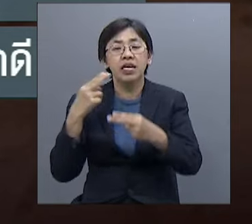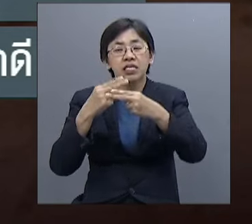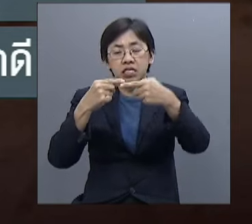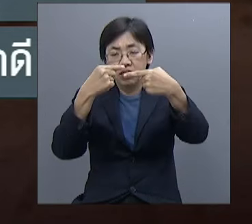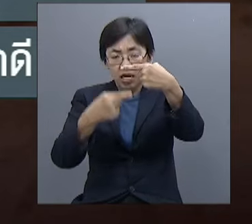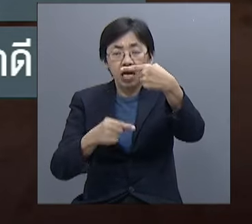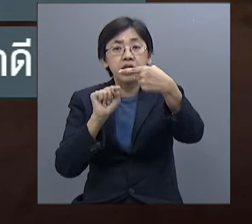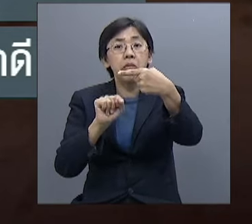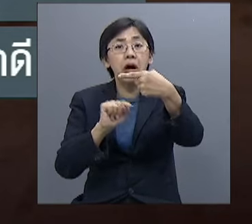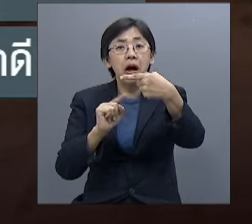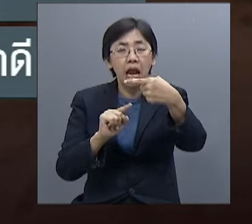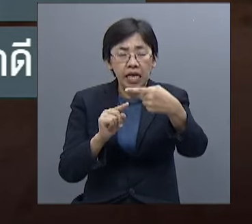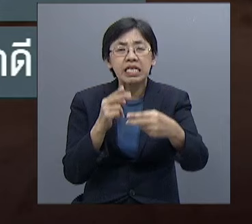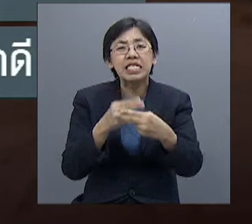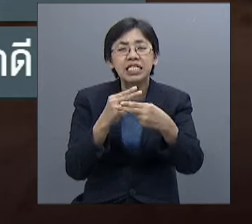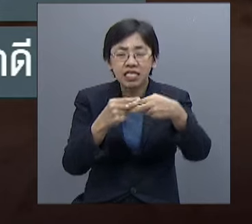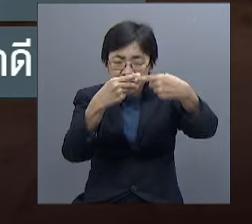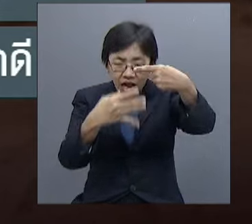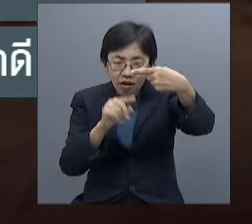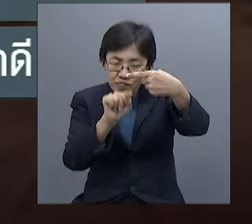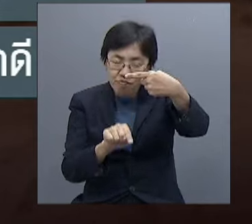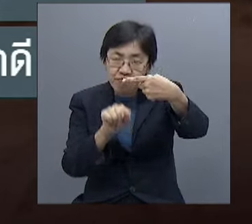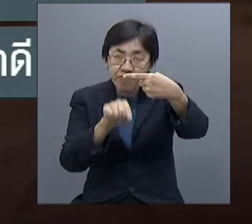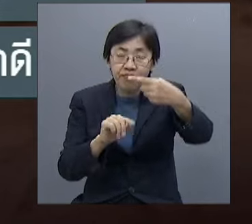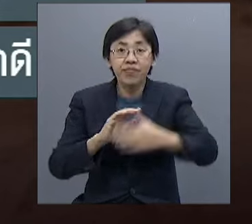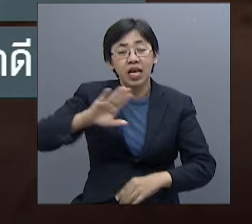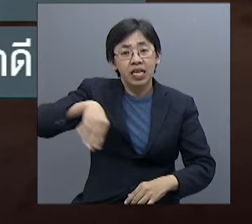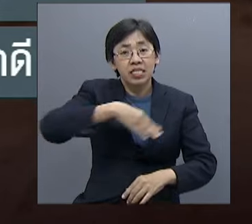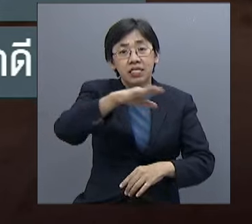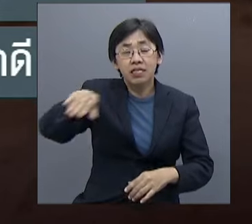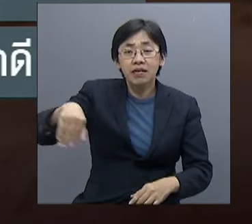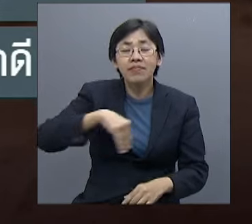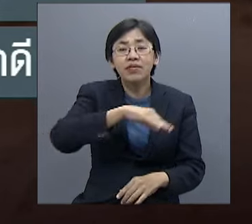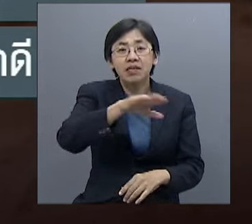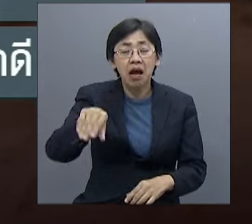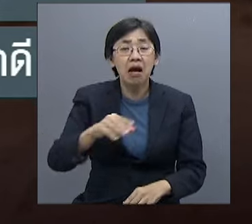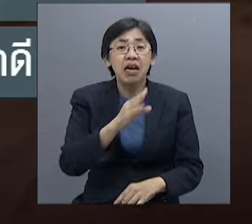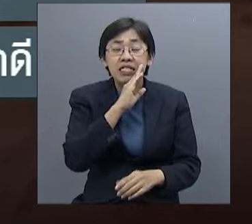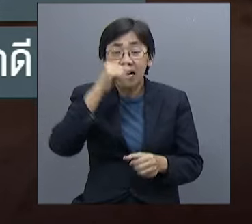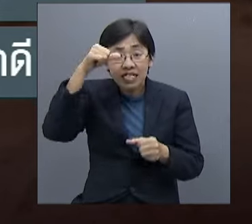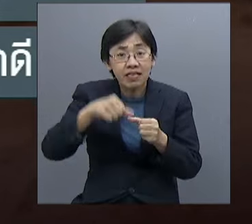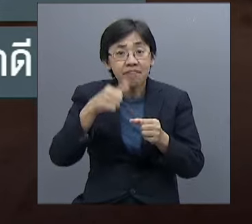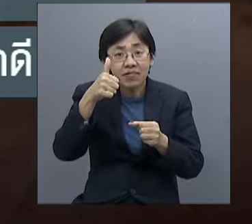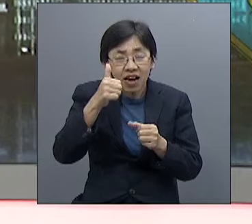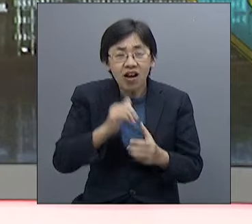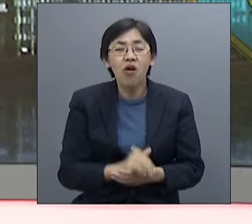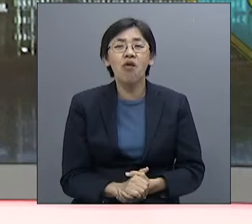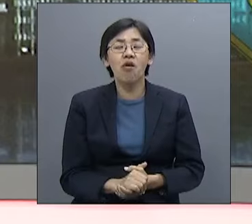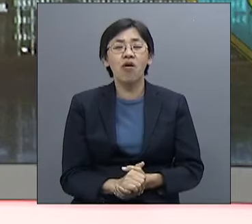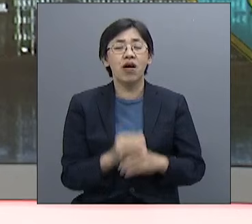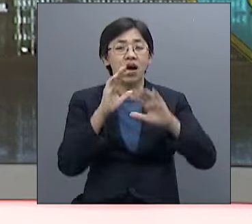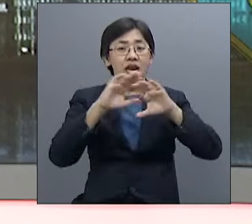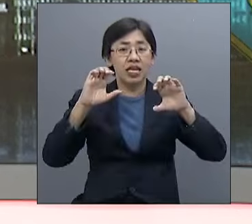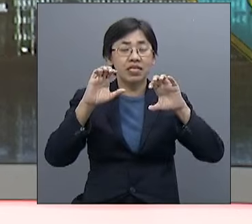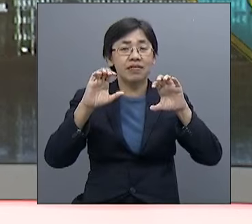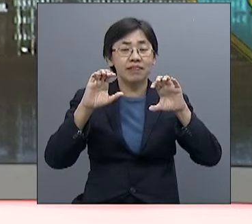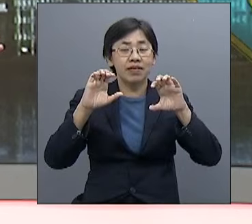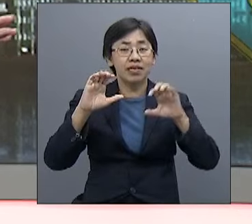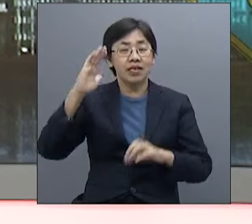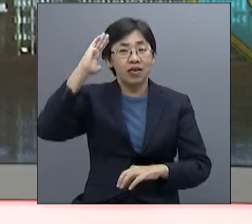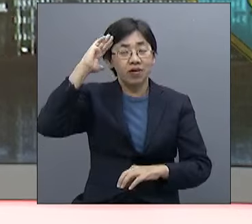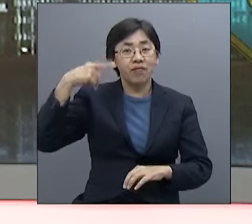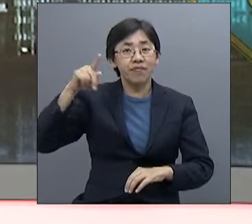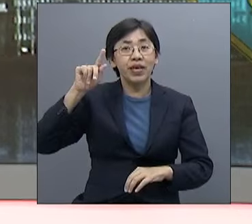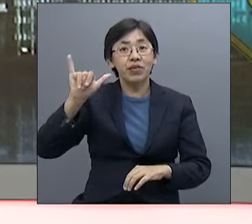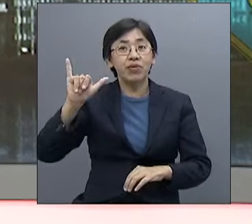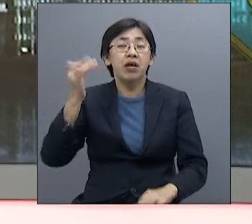นี้เป็นชื่อเบื้องต้นเท่านั้นคะทั้งหมดนี้ต้องบอกว่าถ้าจำกันได้ครม.พลเอกประยุทธ์จันทร์โอชา